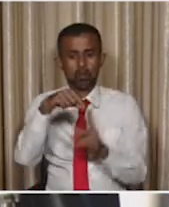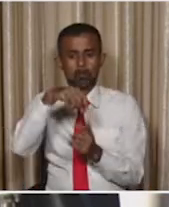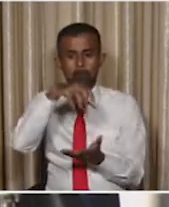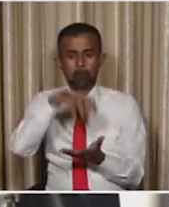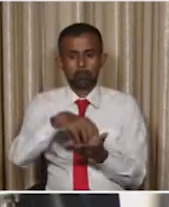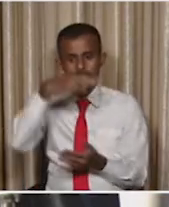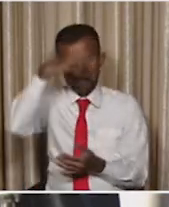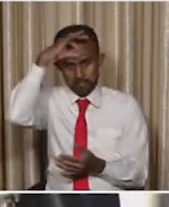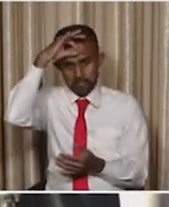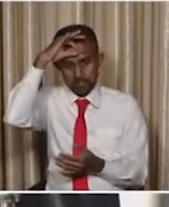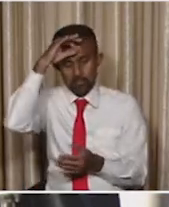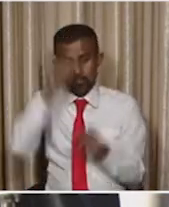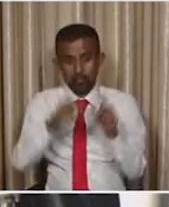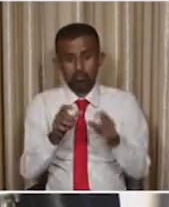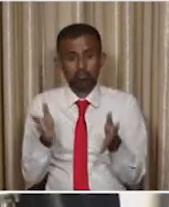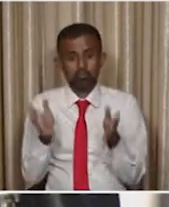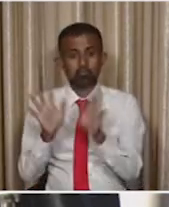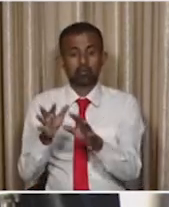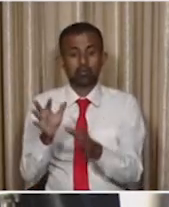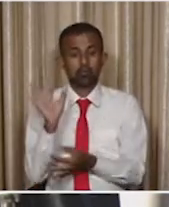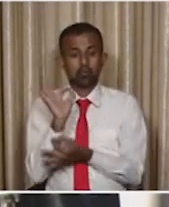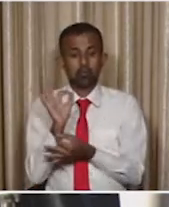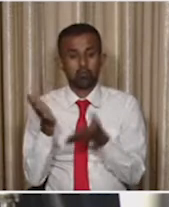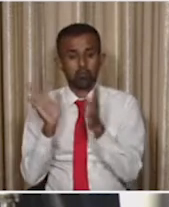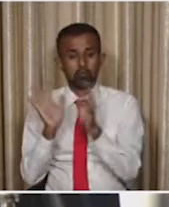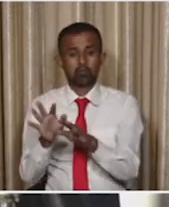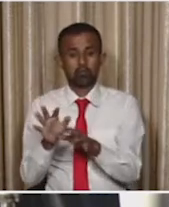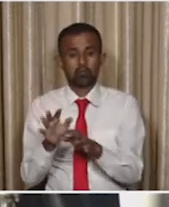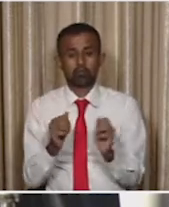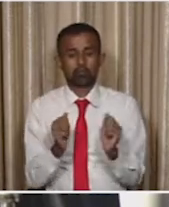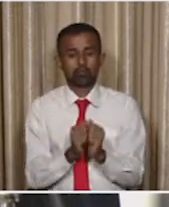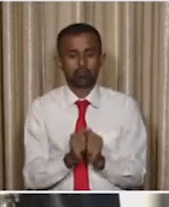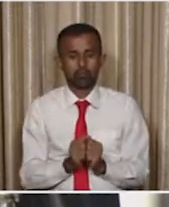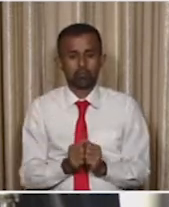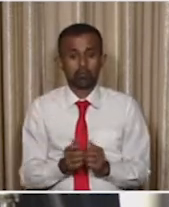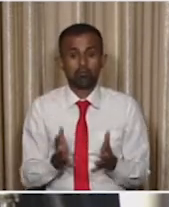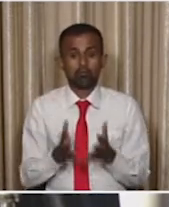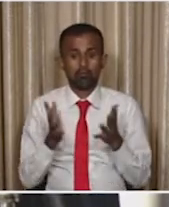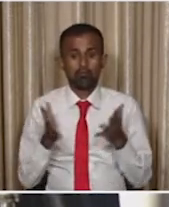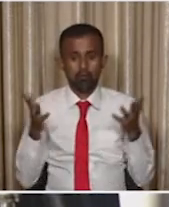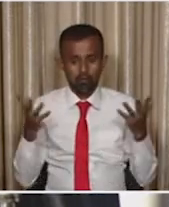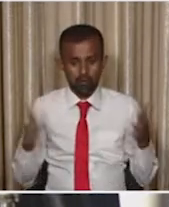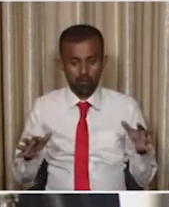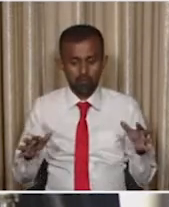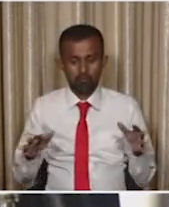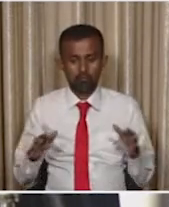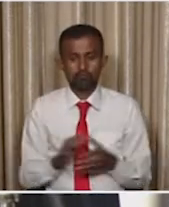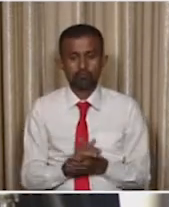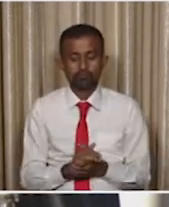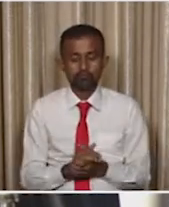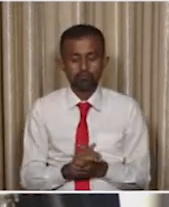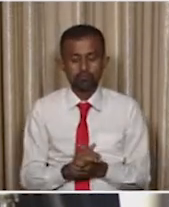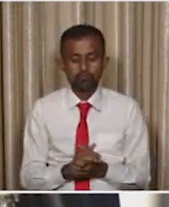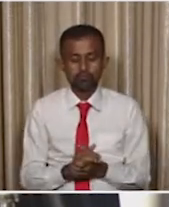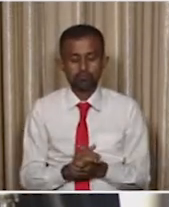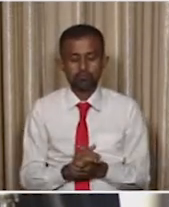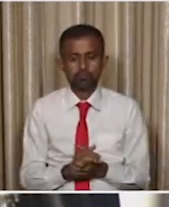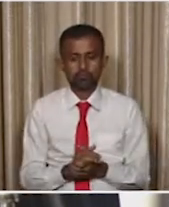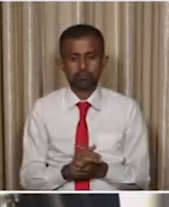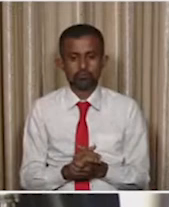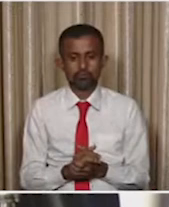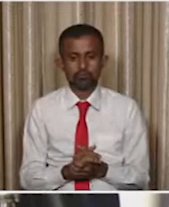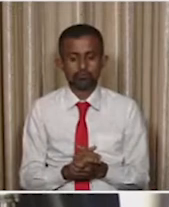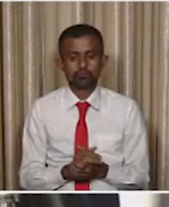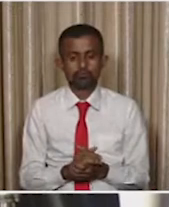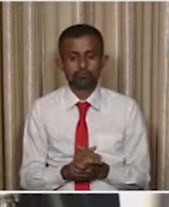மயமாக்கள்களையும் தீவிரப்படுத்துகின்ற செயல்பாடுகளிலும் அவருடைய அரசாங்கம் ஈடுபட்டிருந்தது அந்த அடிப்படையிலே நாங்கள்